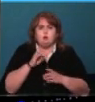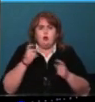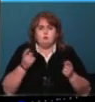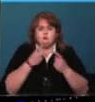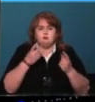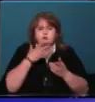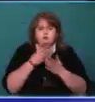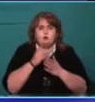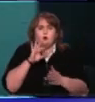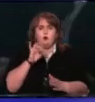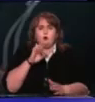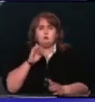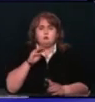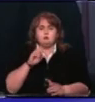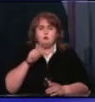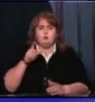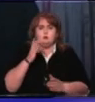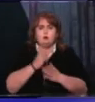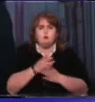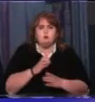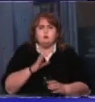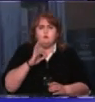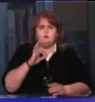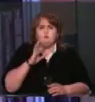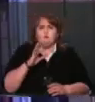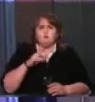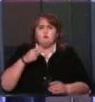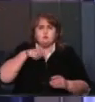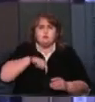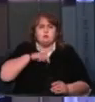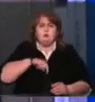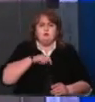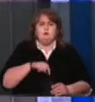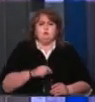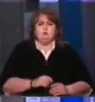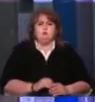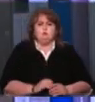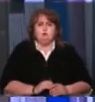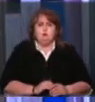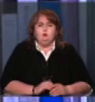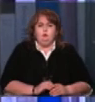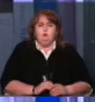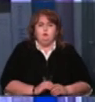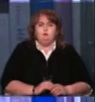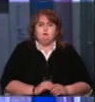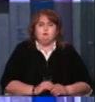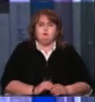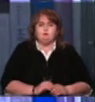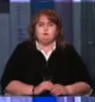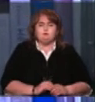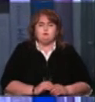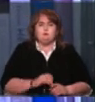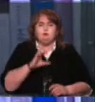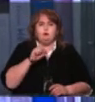своей орбите, он находится в так называемом стационарном состоянии. То есть атом в этот момент